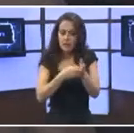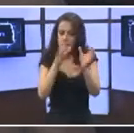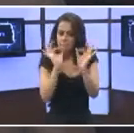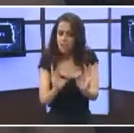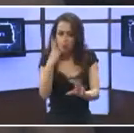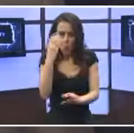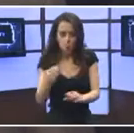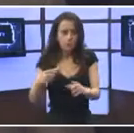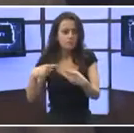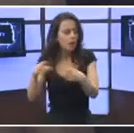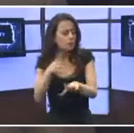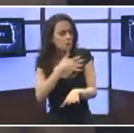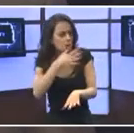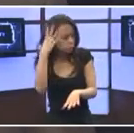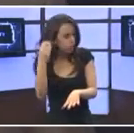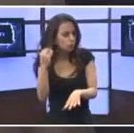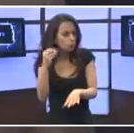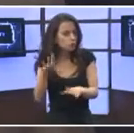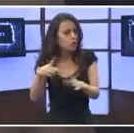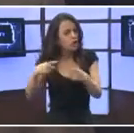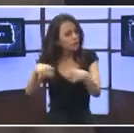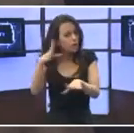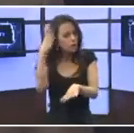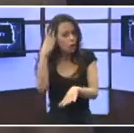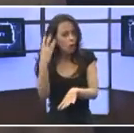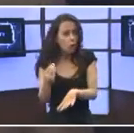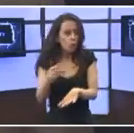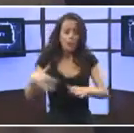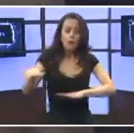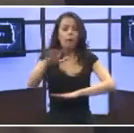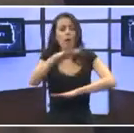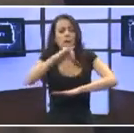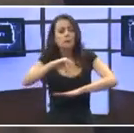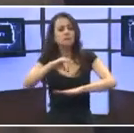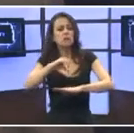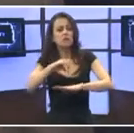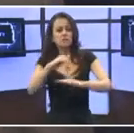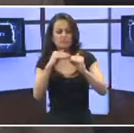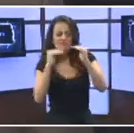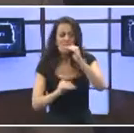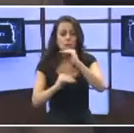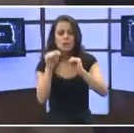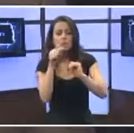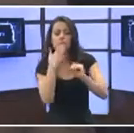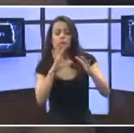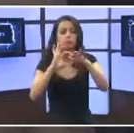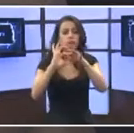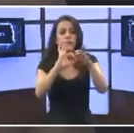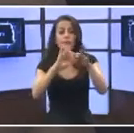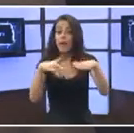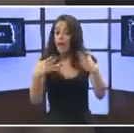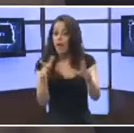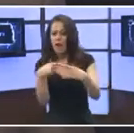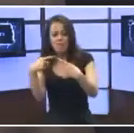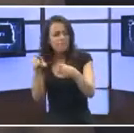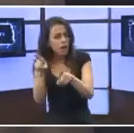farkındayız. Kesinlikle diyorsunuz. Evet. Farkında olabilmek. Her şeyin özü bu cümlede yatıyor. Kesinlikle. Eğer farkı